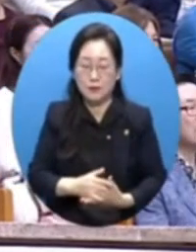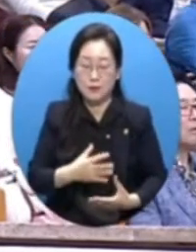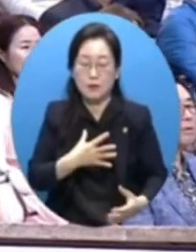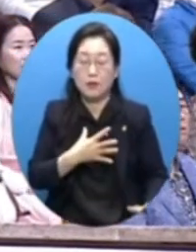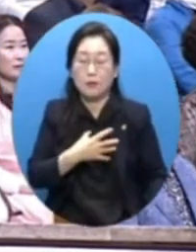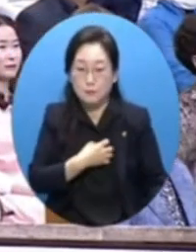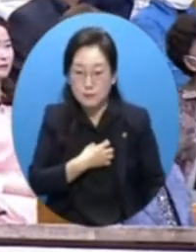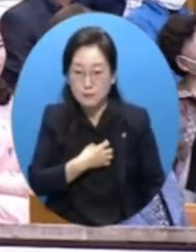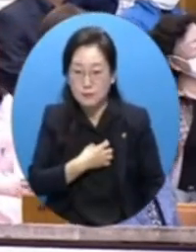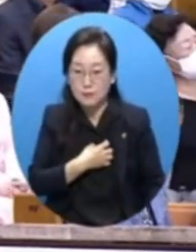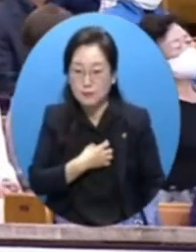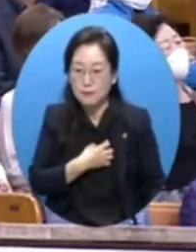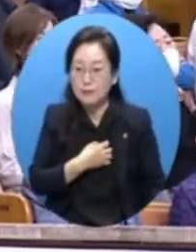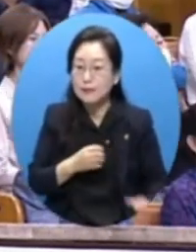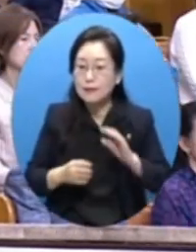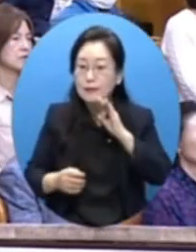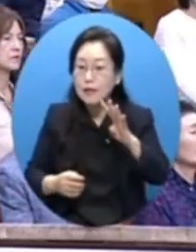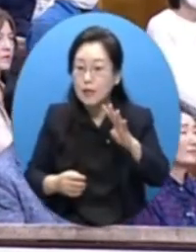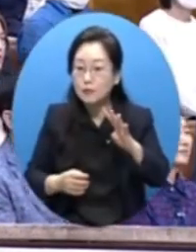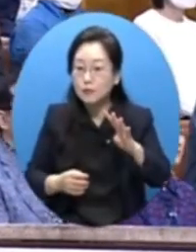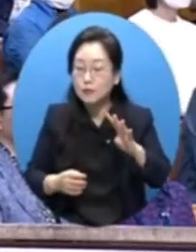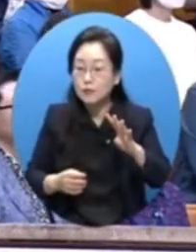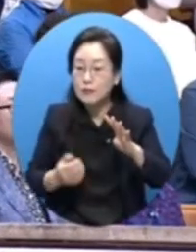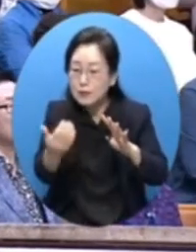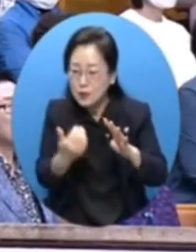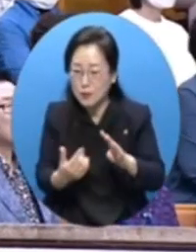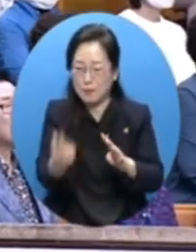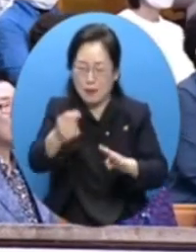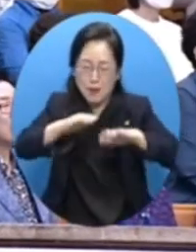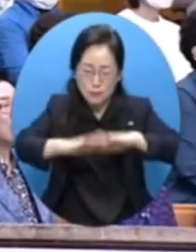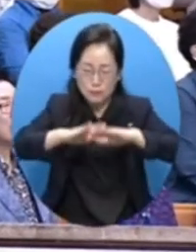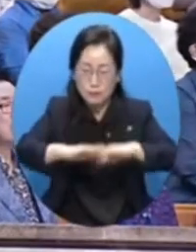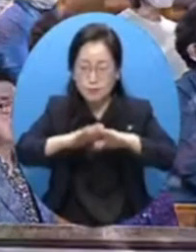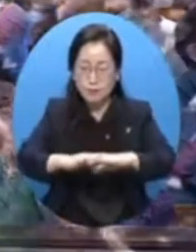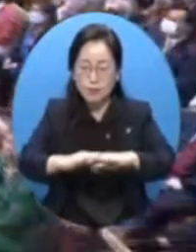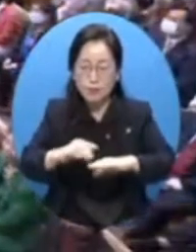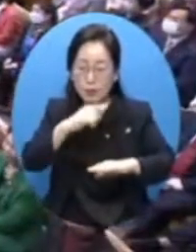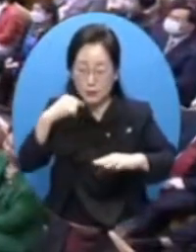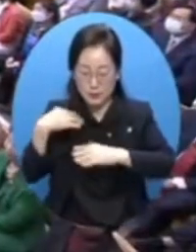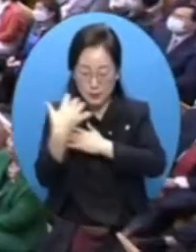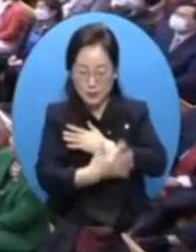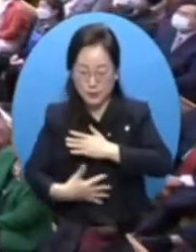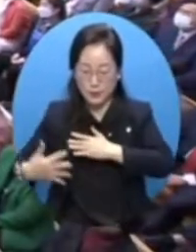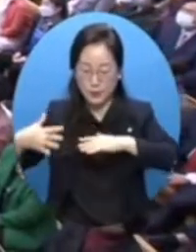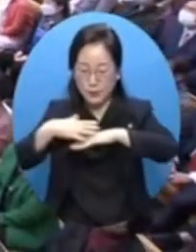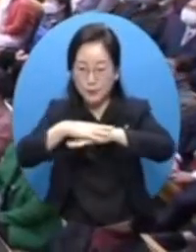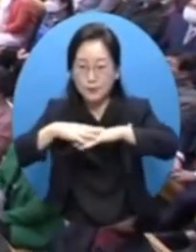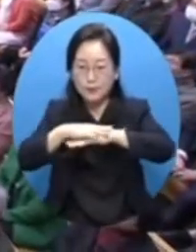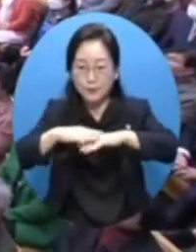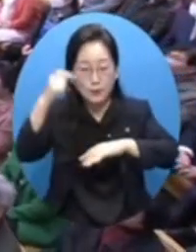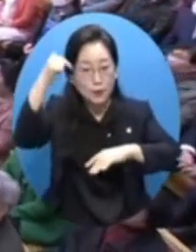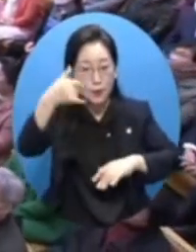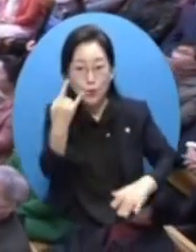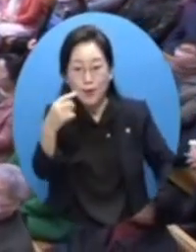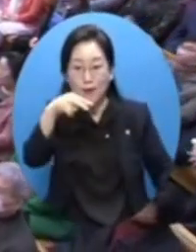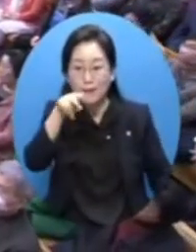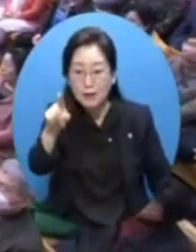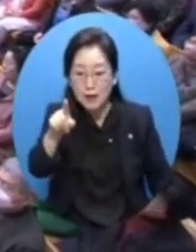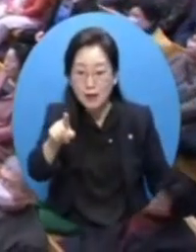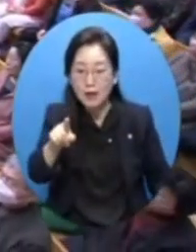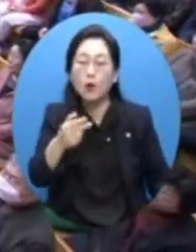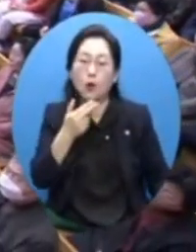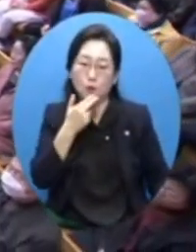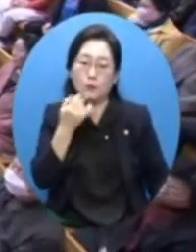온지 4분 안으로 심폐소생을 해야 이 피가 돌아서 뇌사 상태가 되지 않는데 뇌